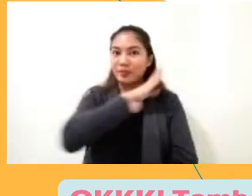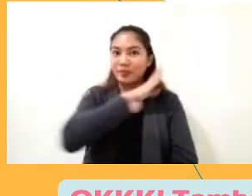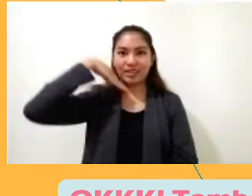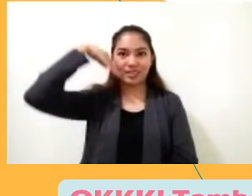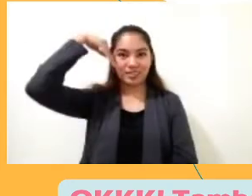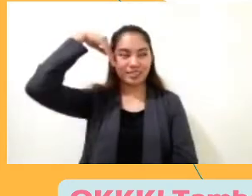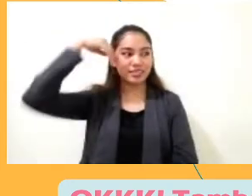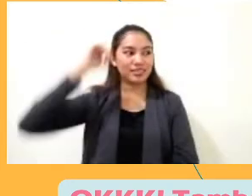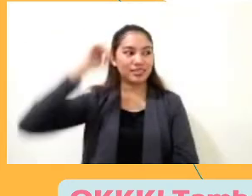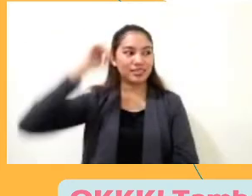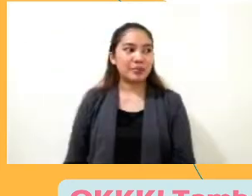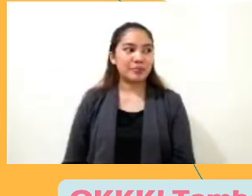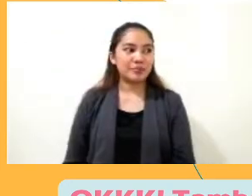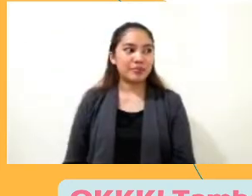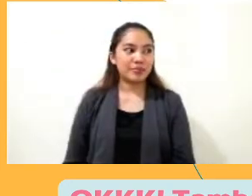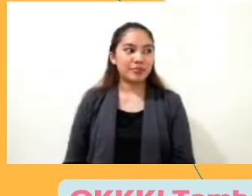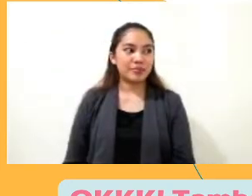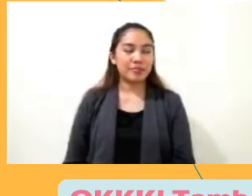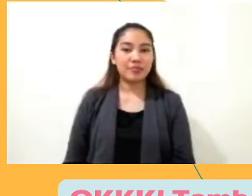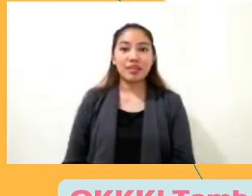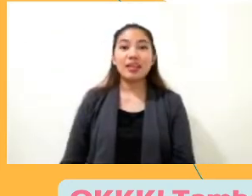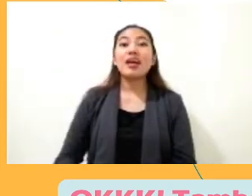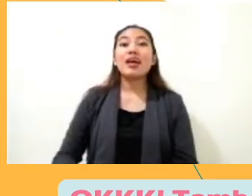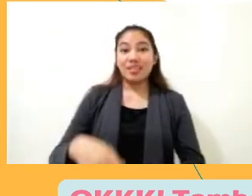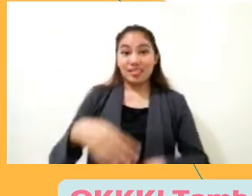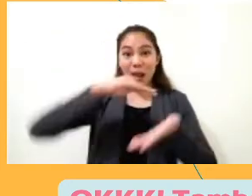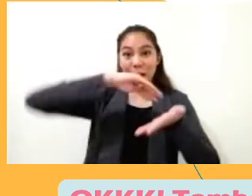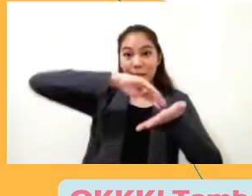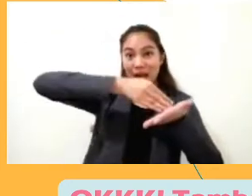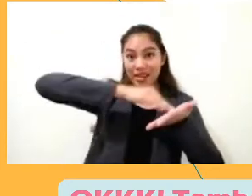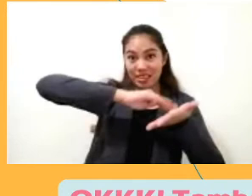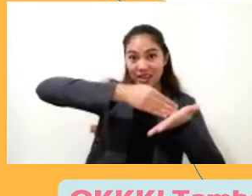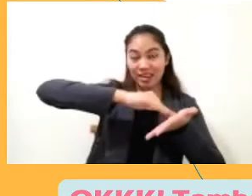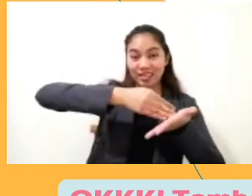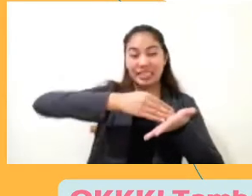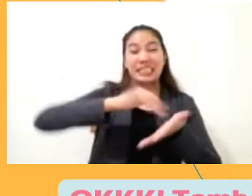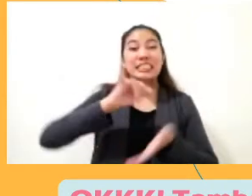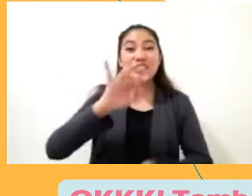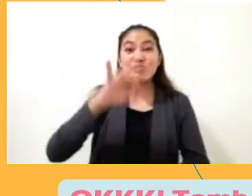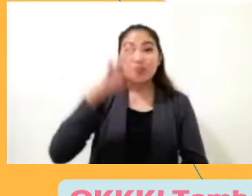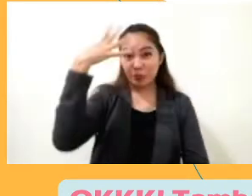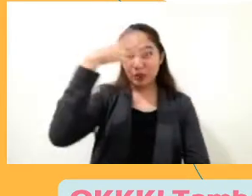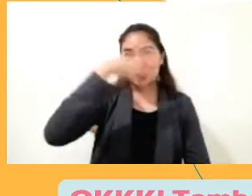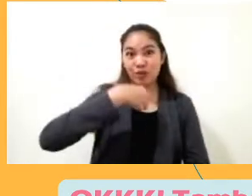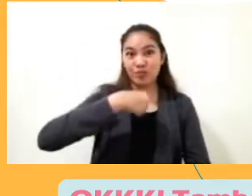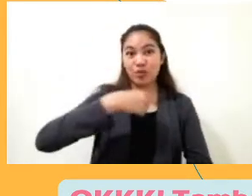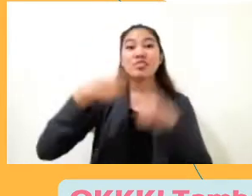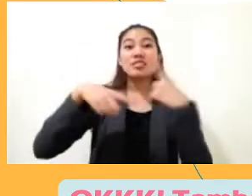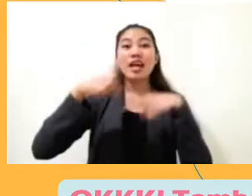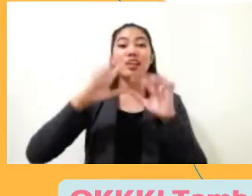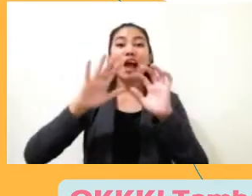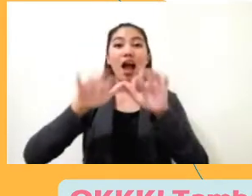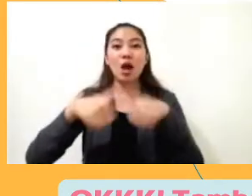ikaw ay maganda. Okay? Hindi pa ako maalis sa pwesto ko, ha? Isa